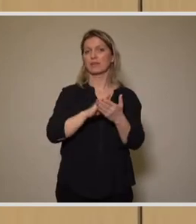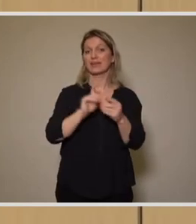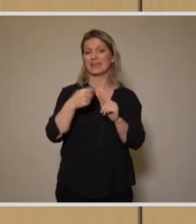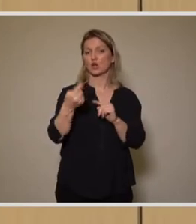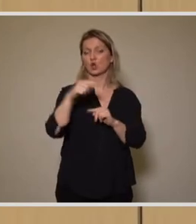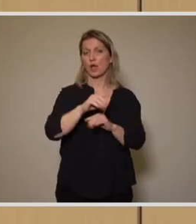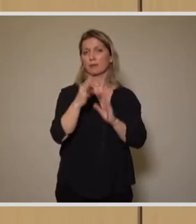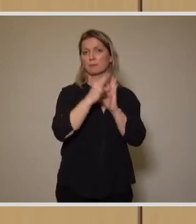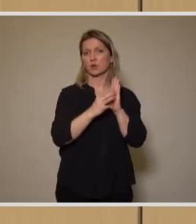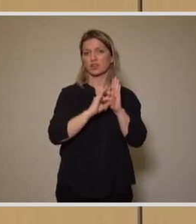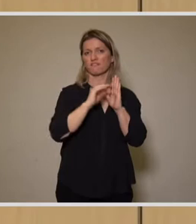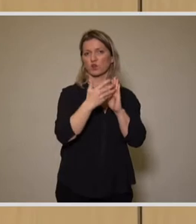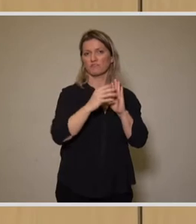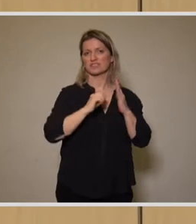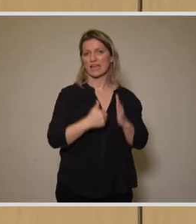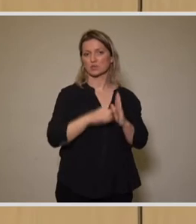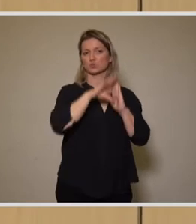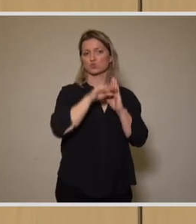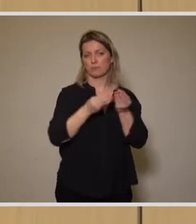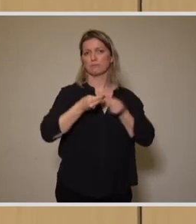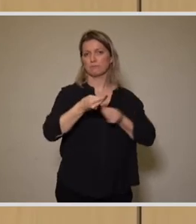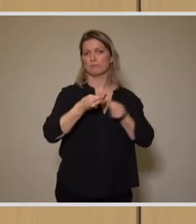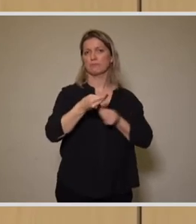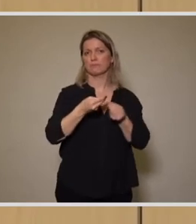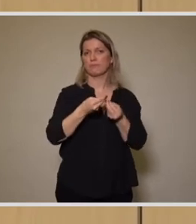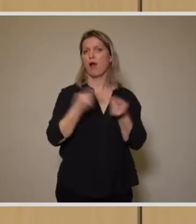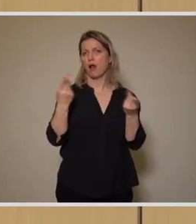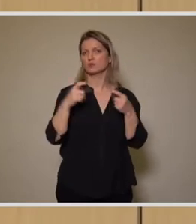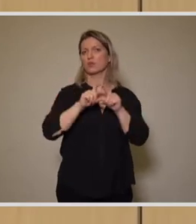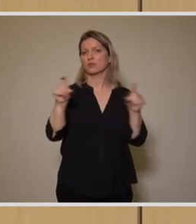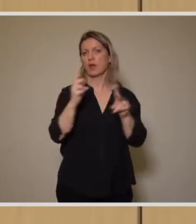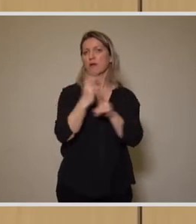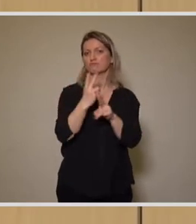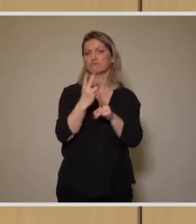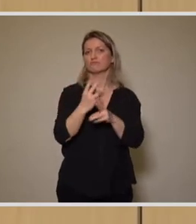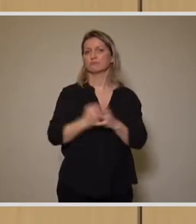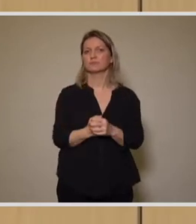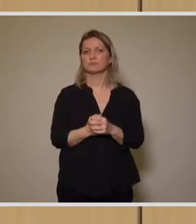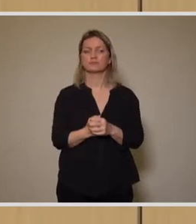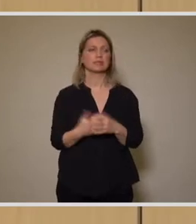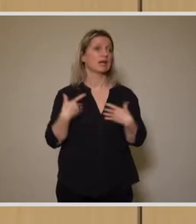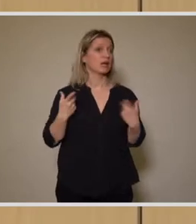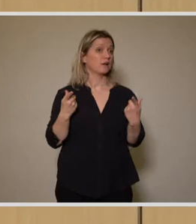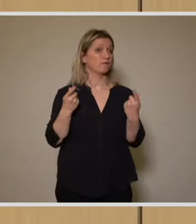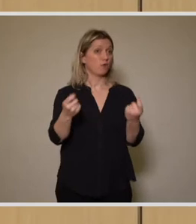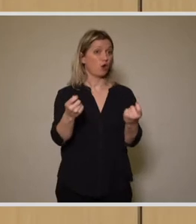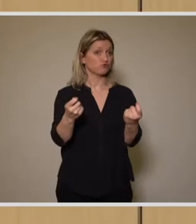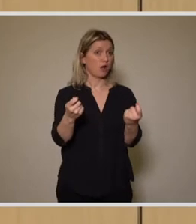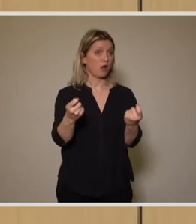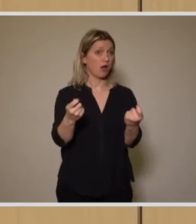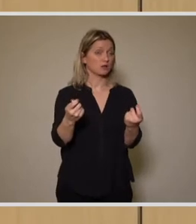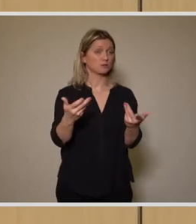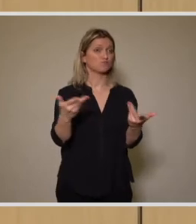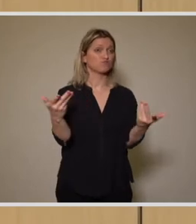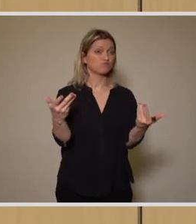beraten, weiter beim Thema. Ich schlage vor, dass wir